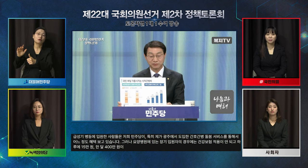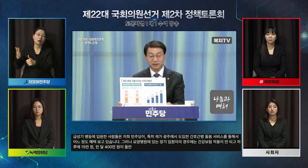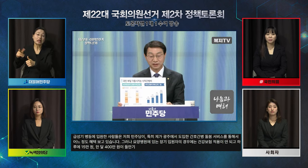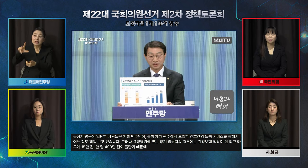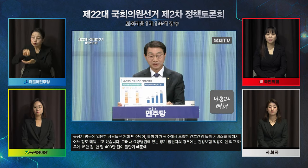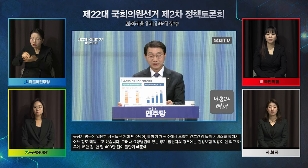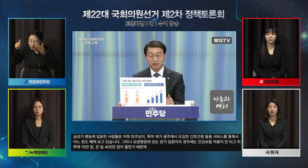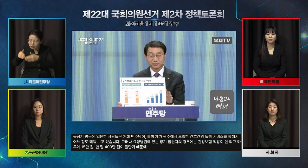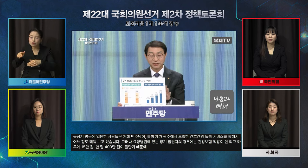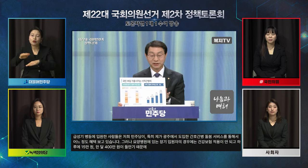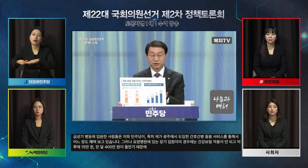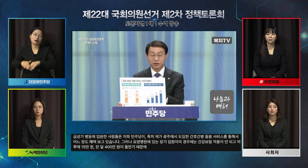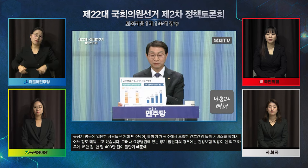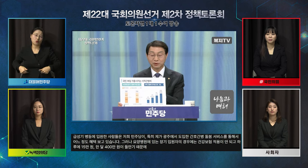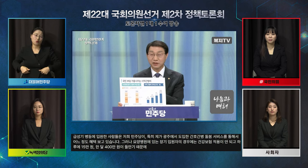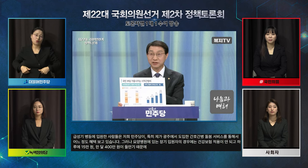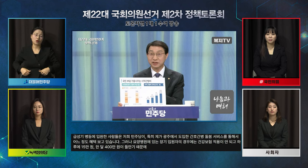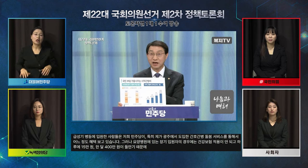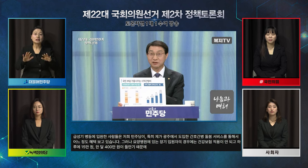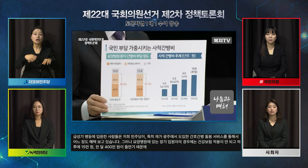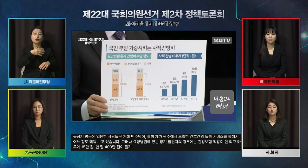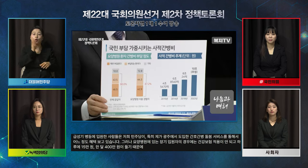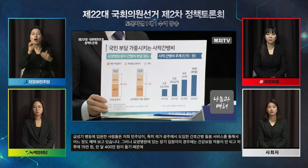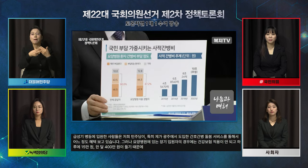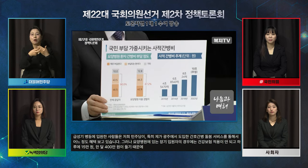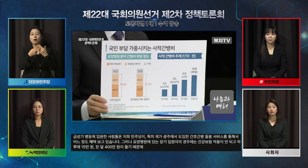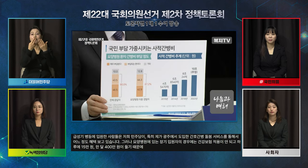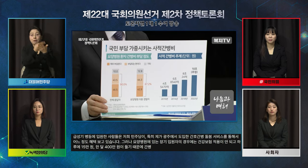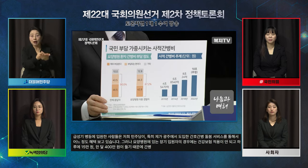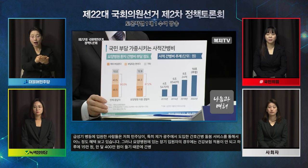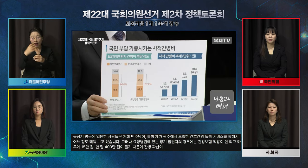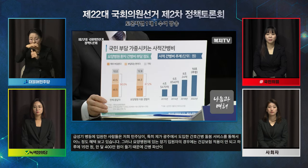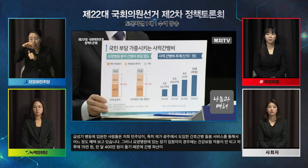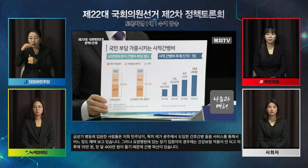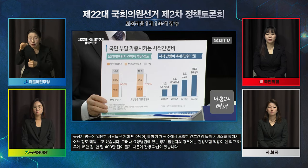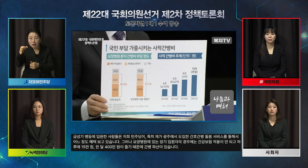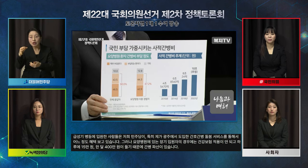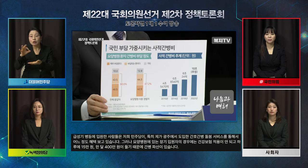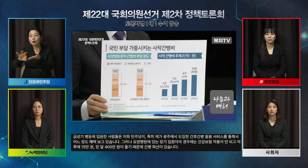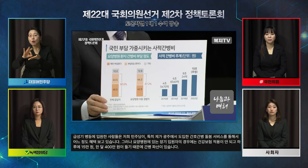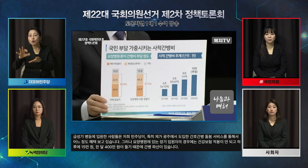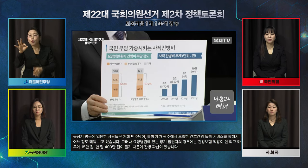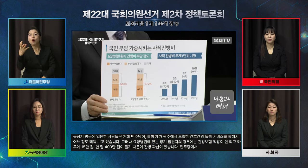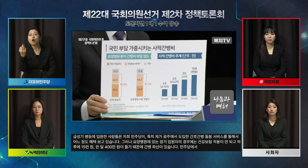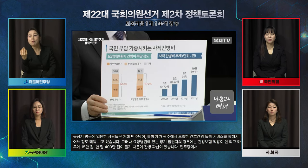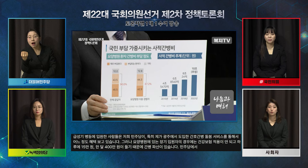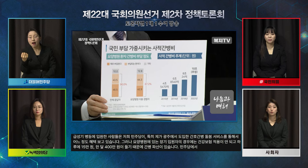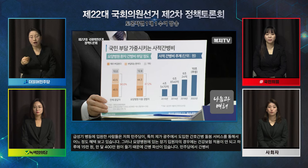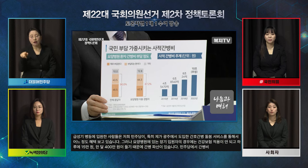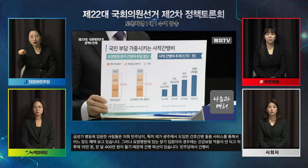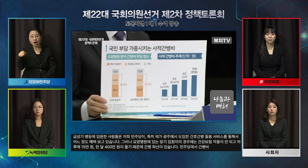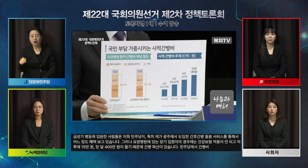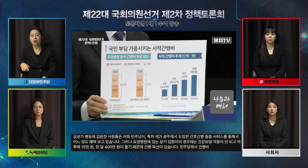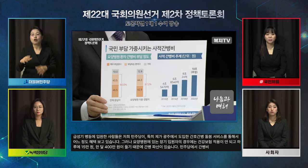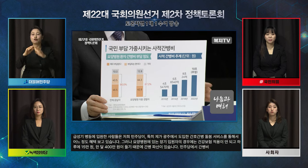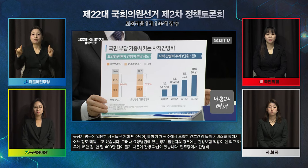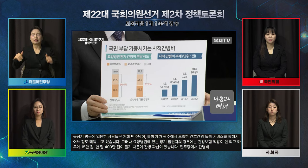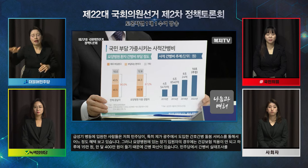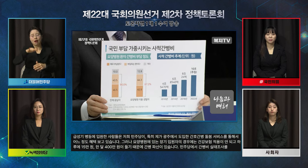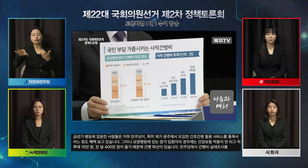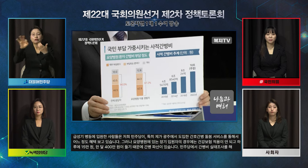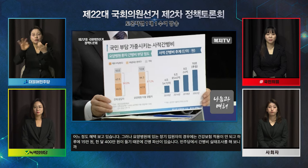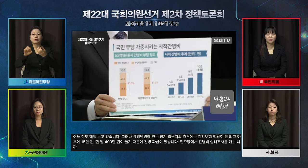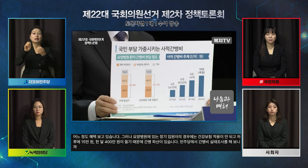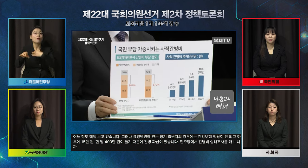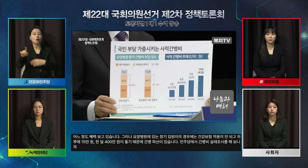주목했습니다. 지금 현재 요양병 환자들의 강병비 부담을 실태를 조사해보면 국민들의 90%가량이 부담이 있다고